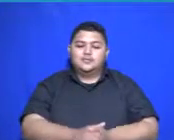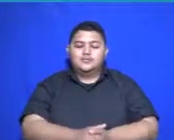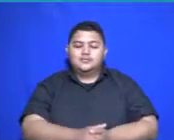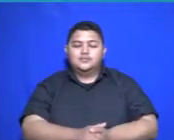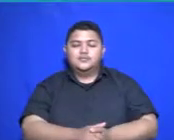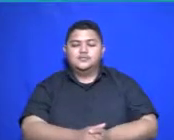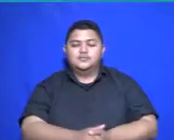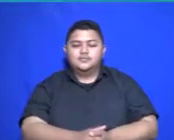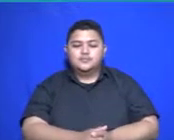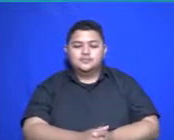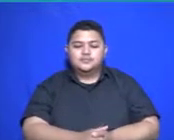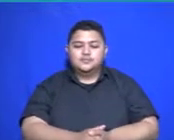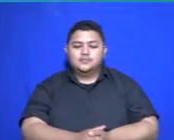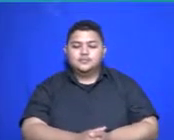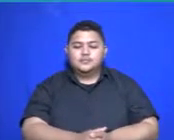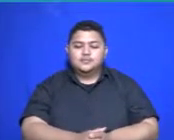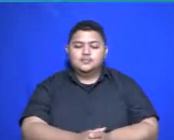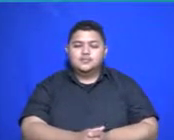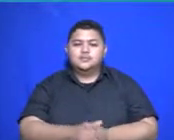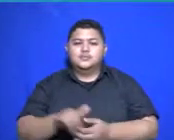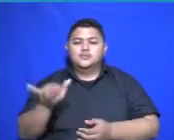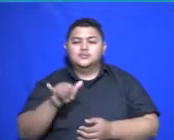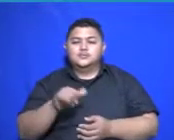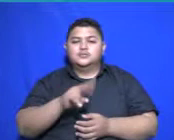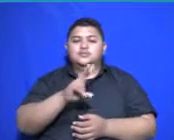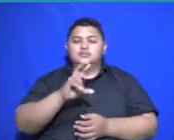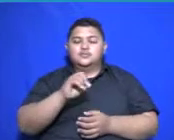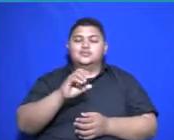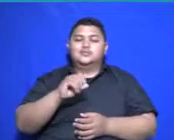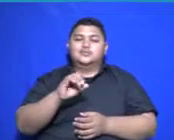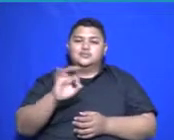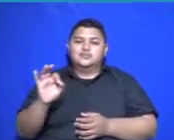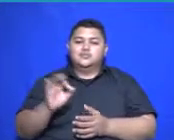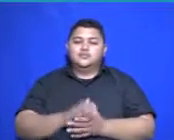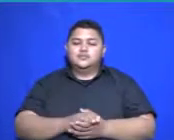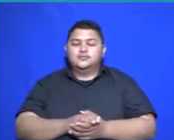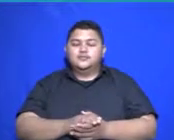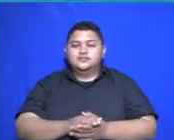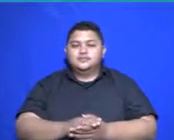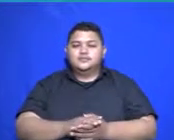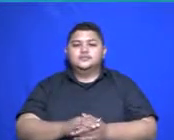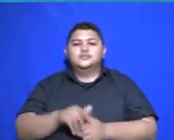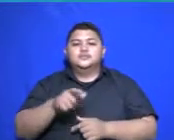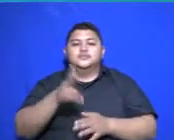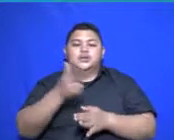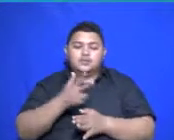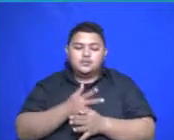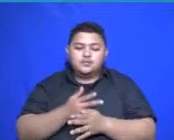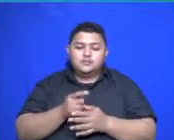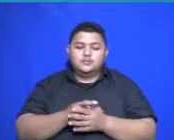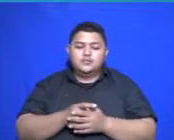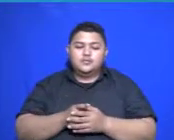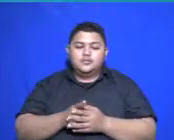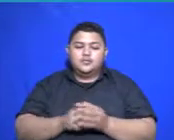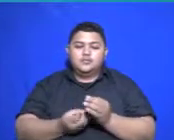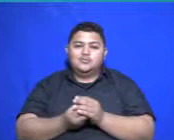target kami sama dengan tahun 2017 yaitu 200 orang akan berangkat. Kemudian untuk perfilman kita juga mengalami